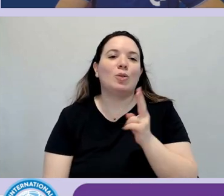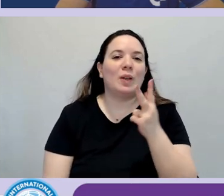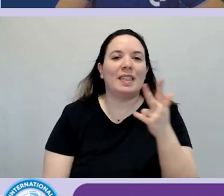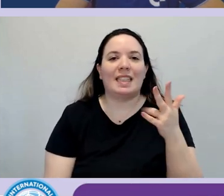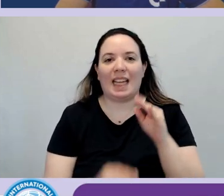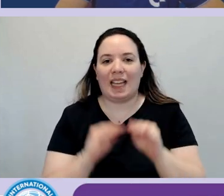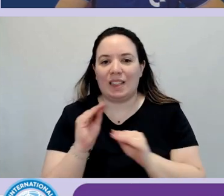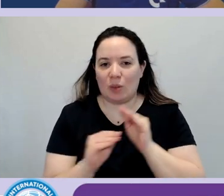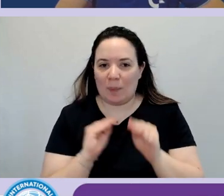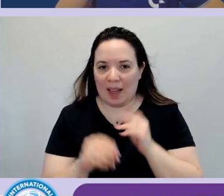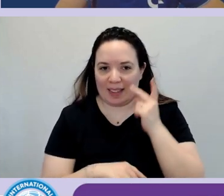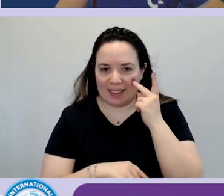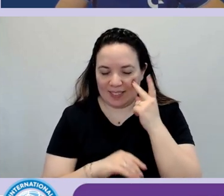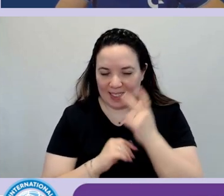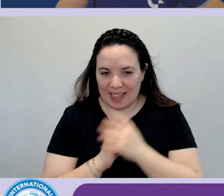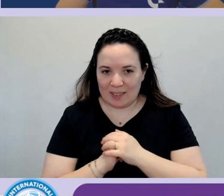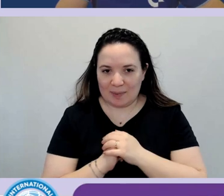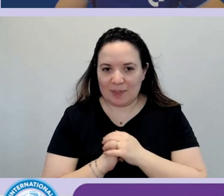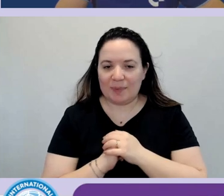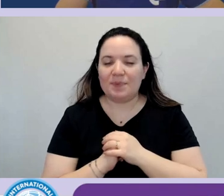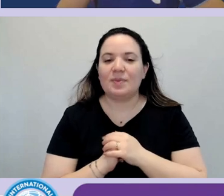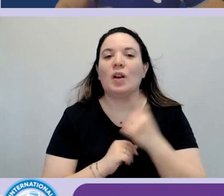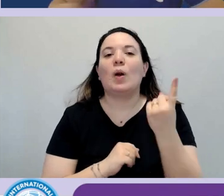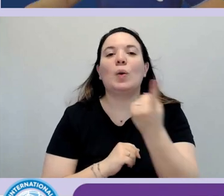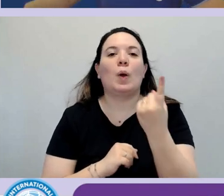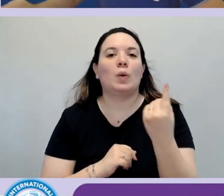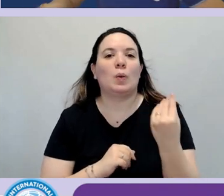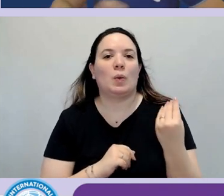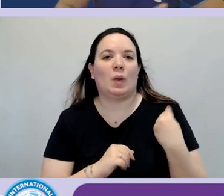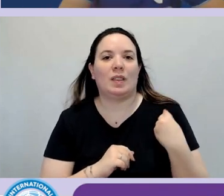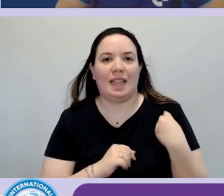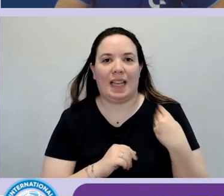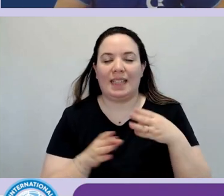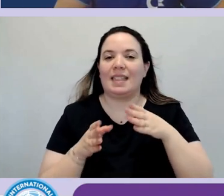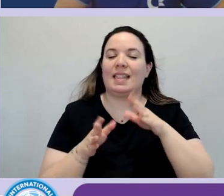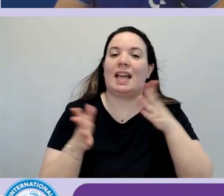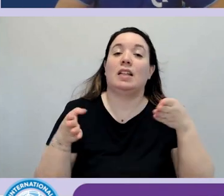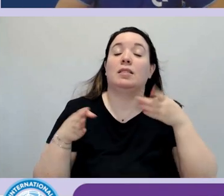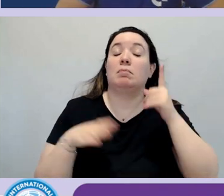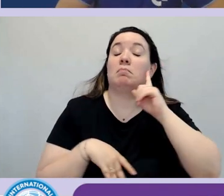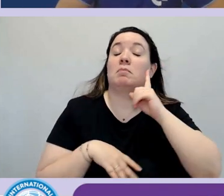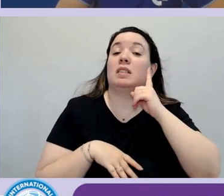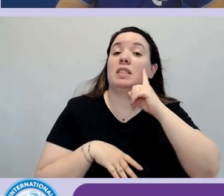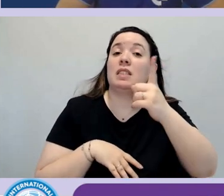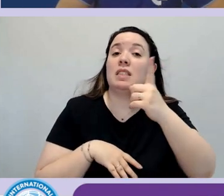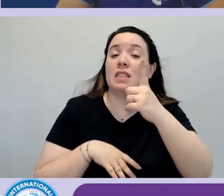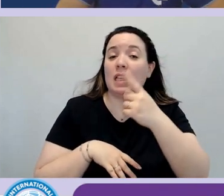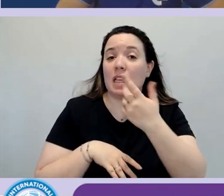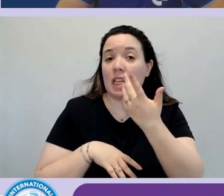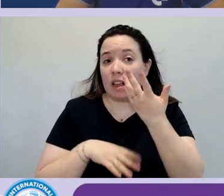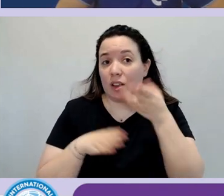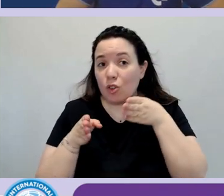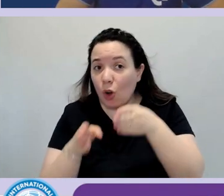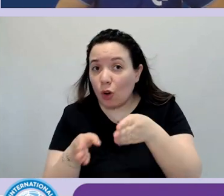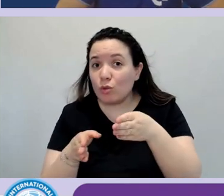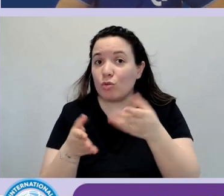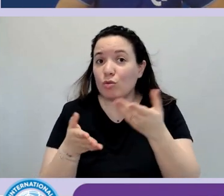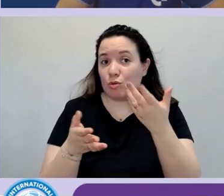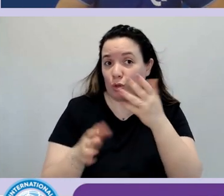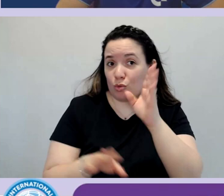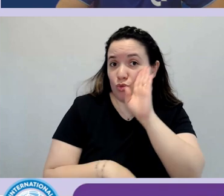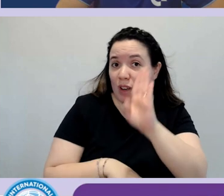delle domande ci chiedono eventuali corsi di formazione per design